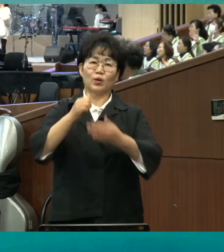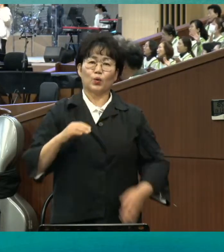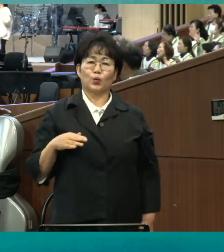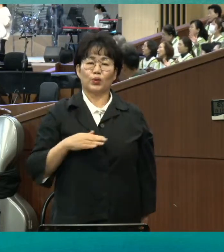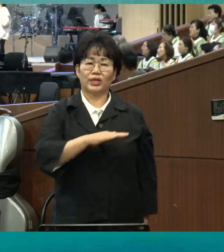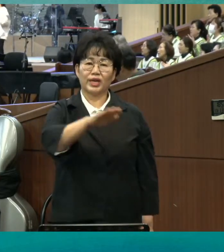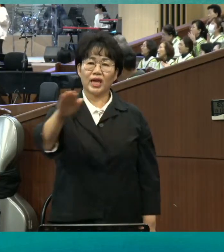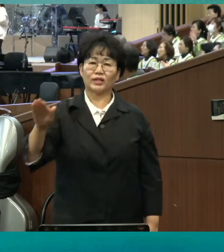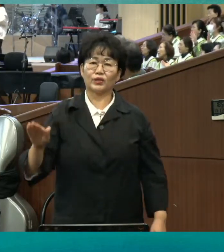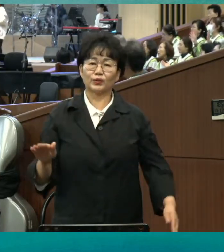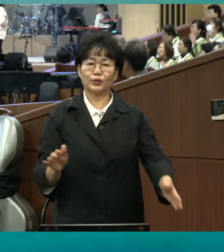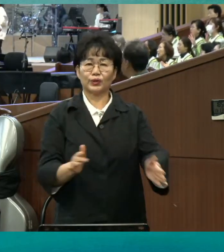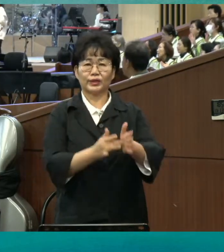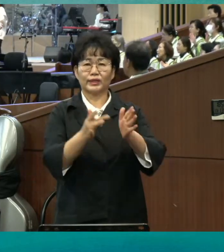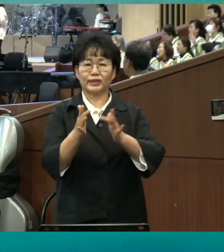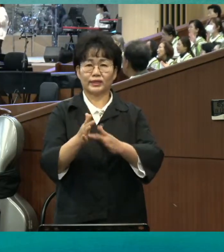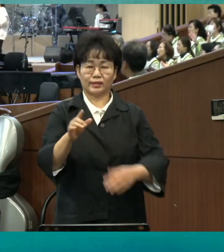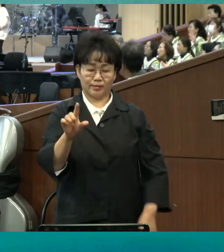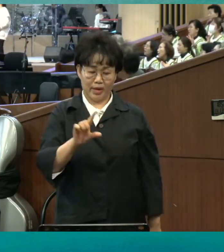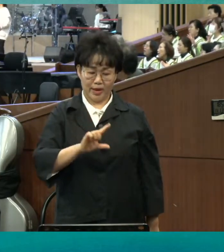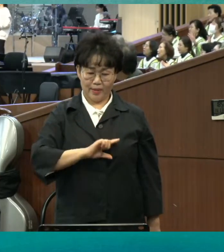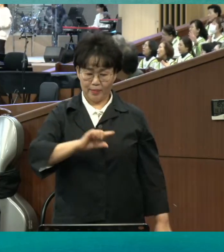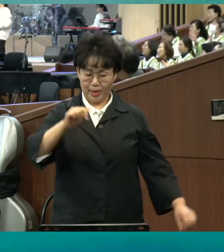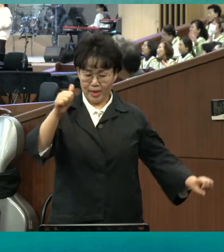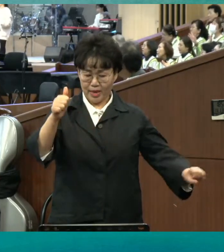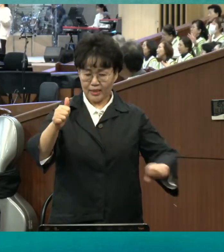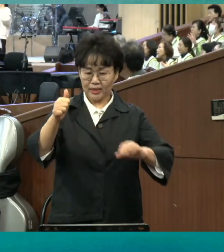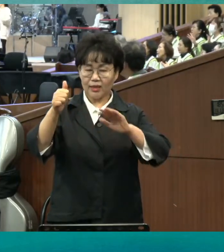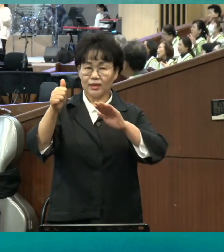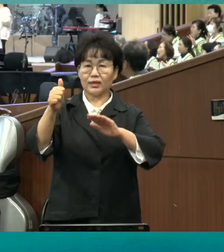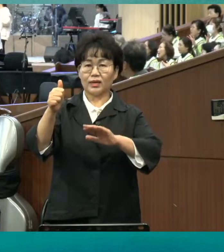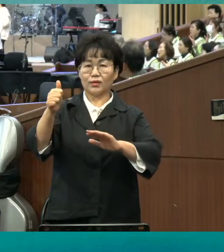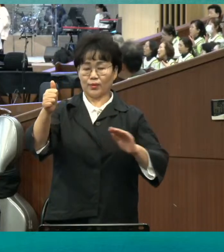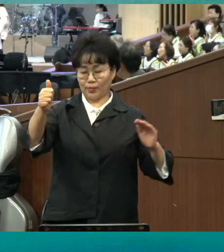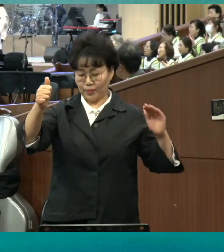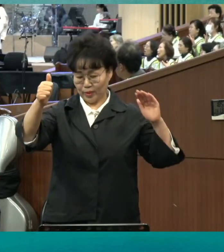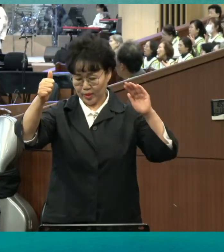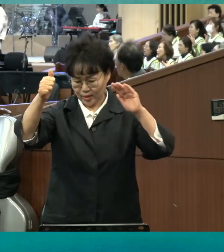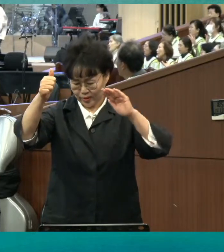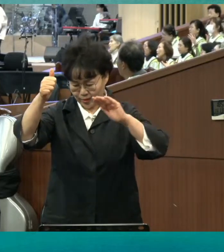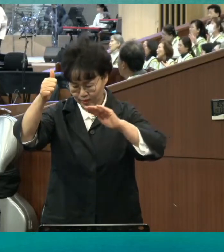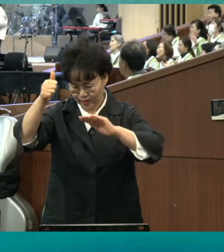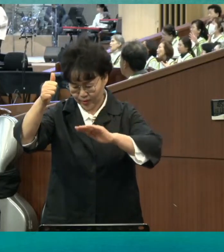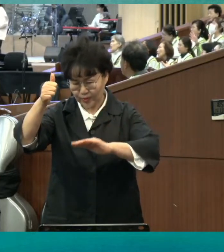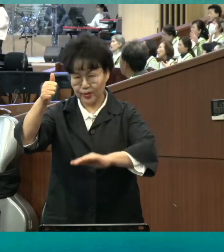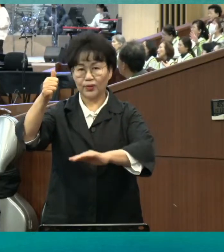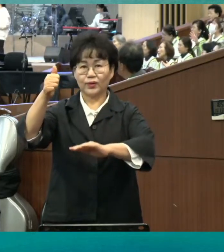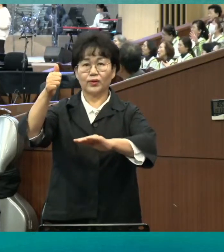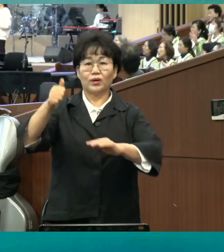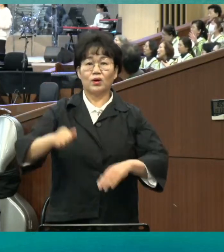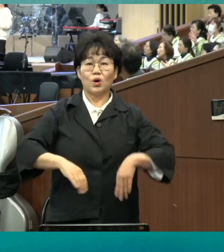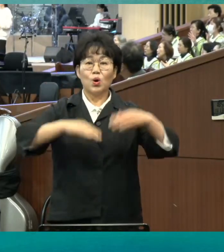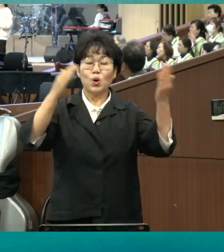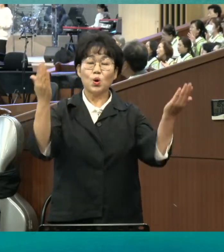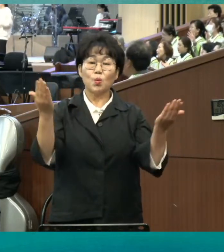우리 예수 이름 앞에 절하고 모든 입이 주님을